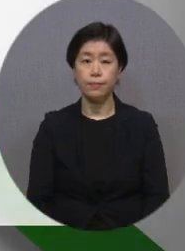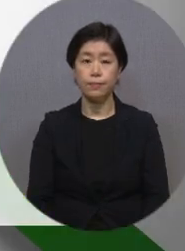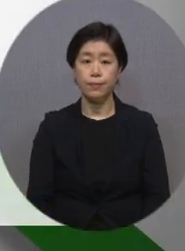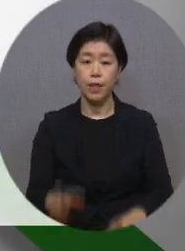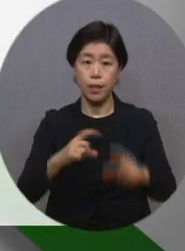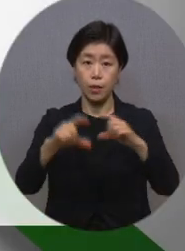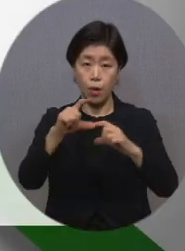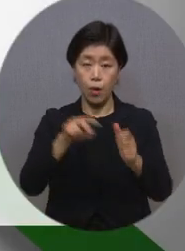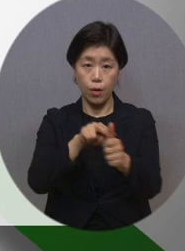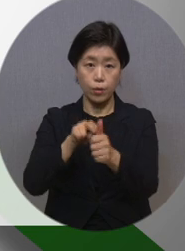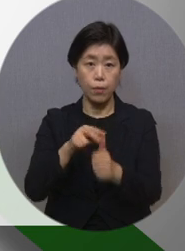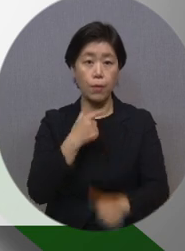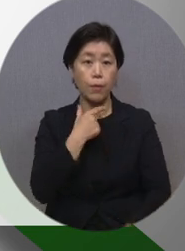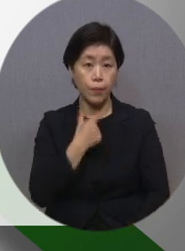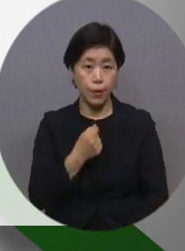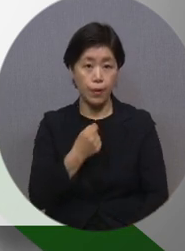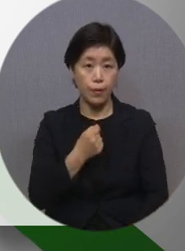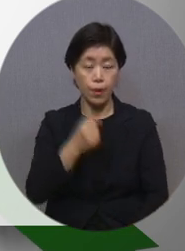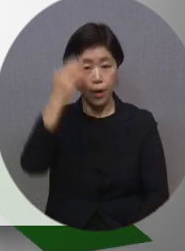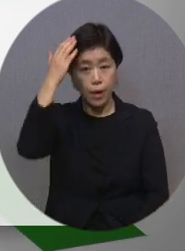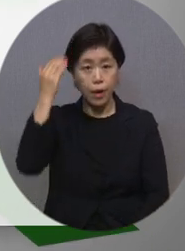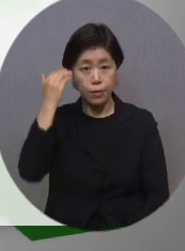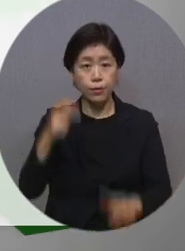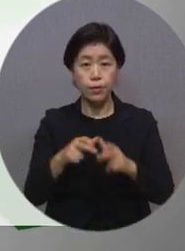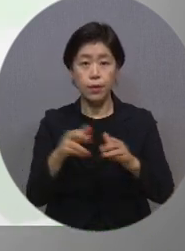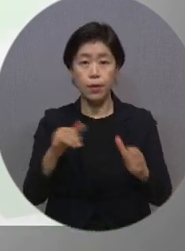더 자세한 입사 지원과 문의 사항은